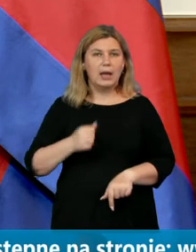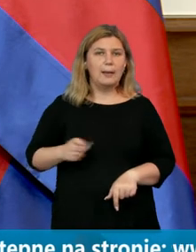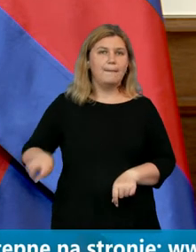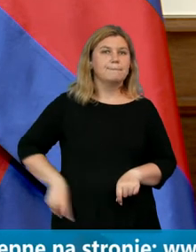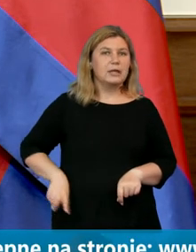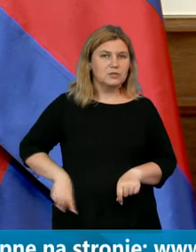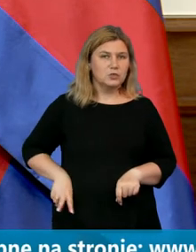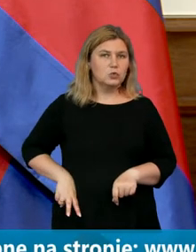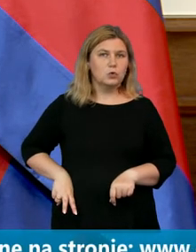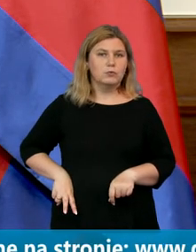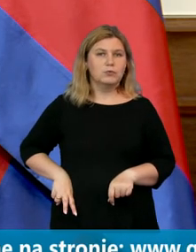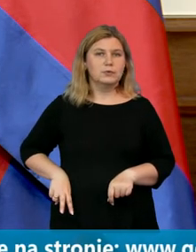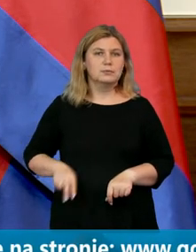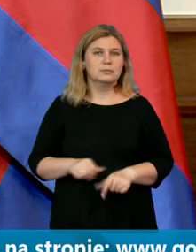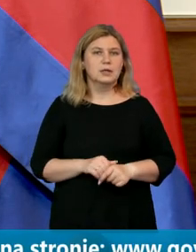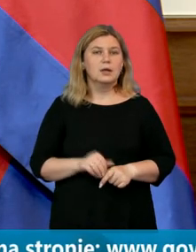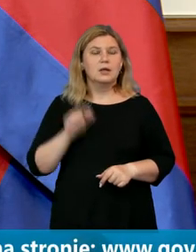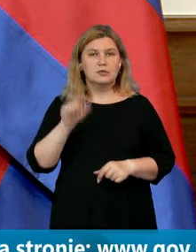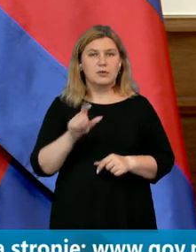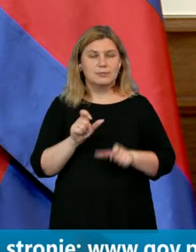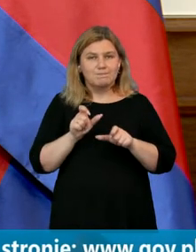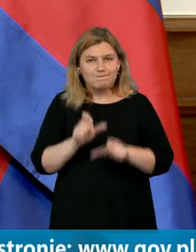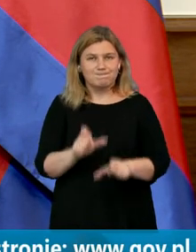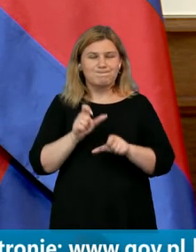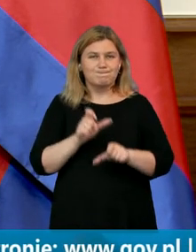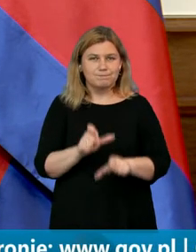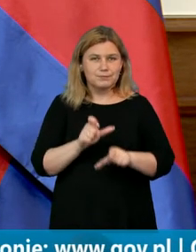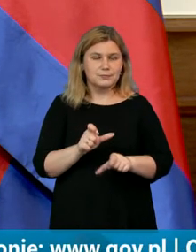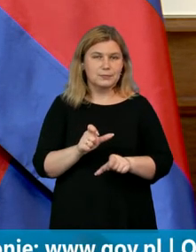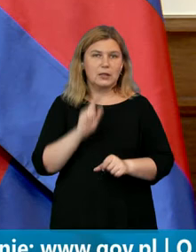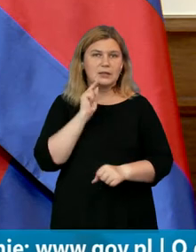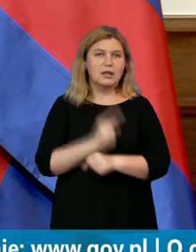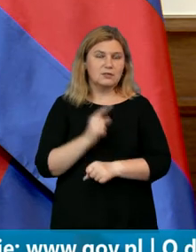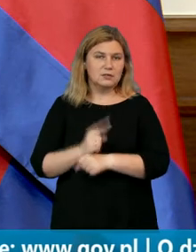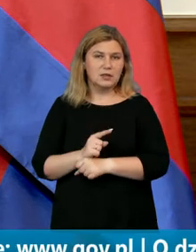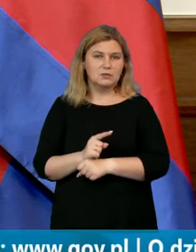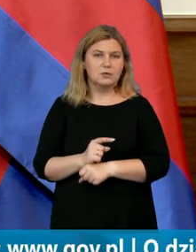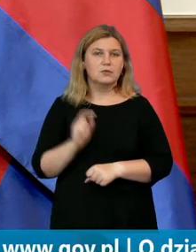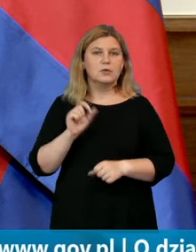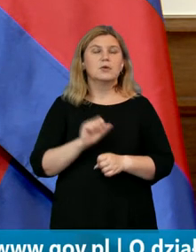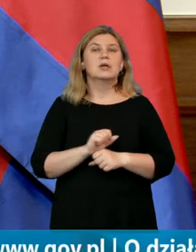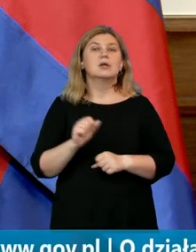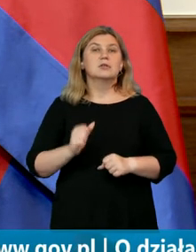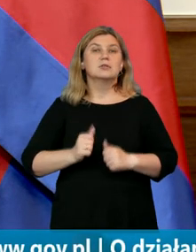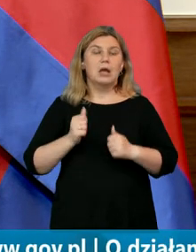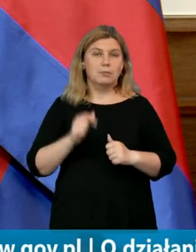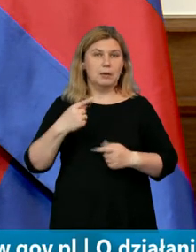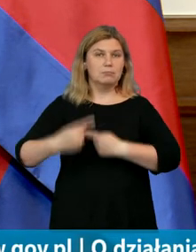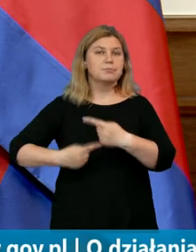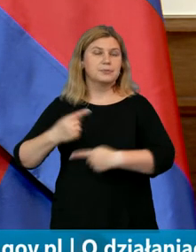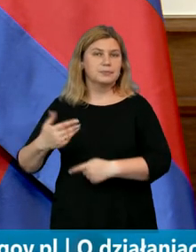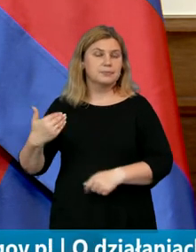żeby no, cisnęli decydentów, aby rzeczywiście postęp był.